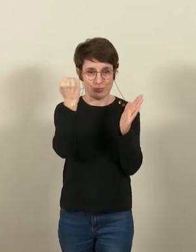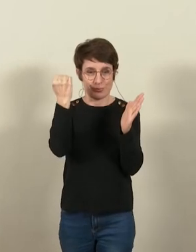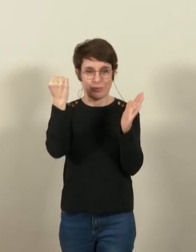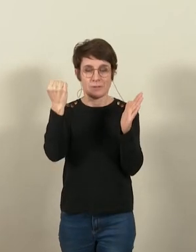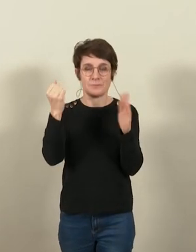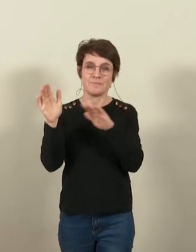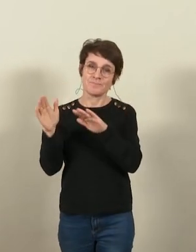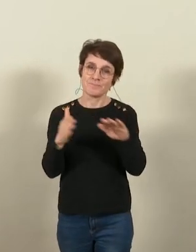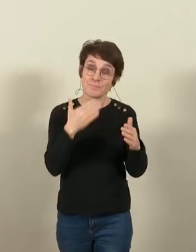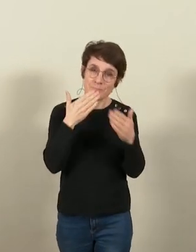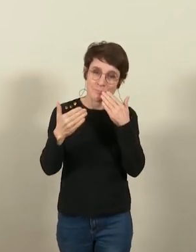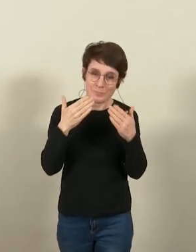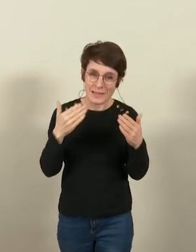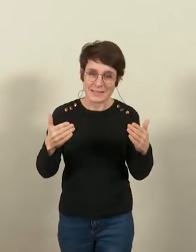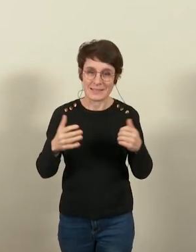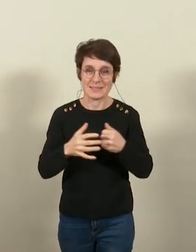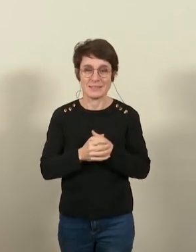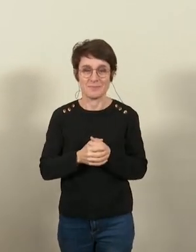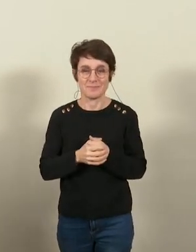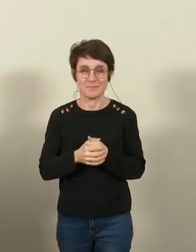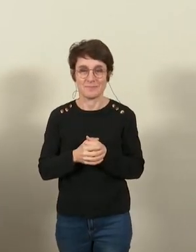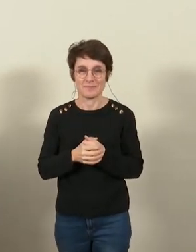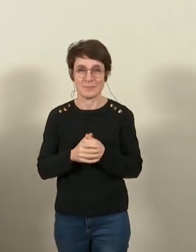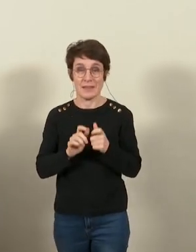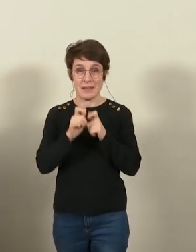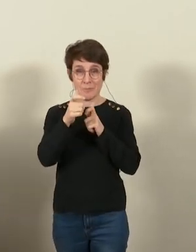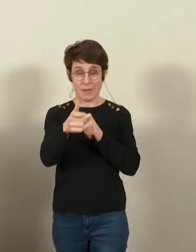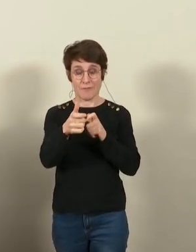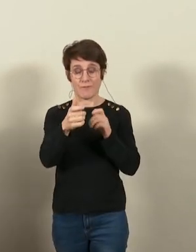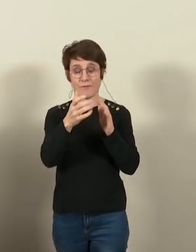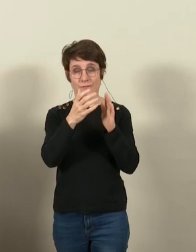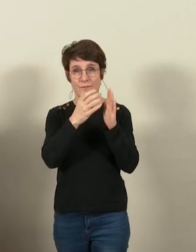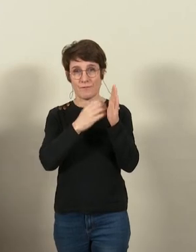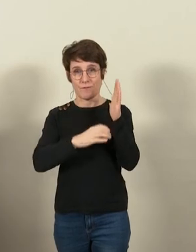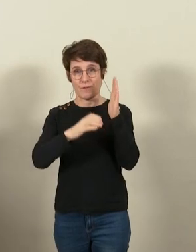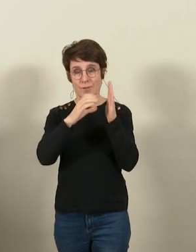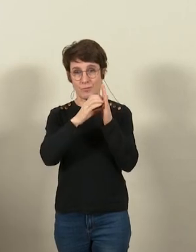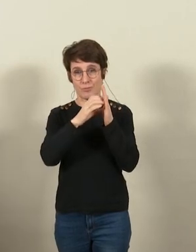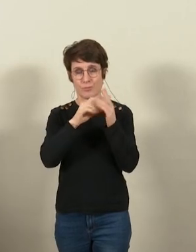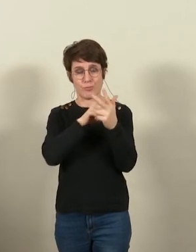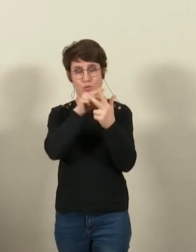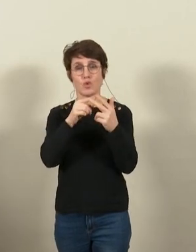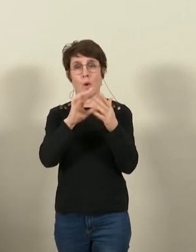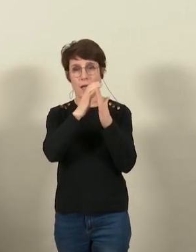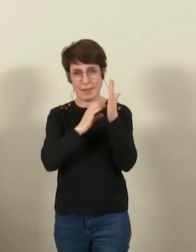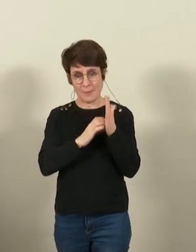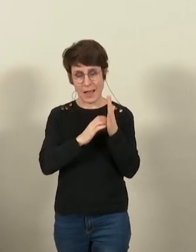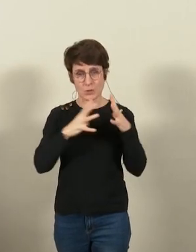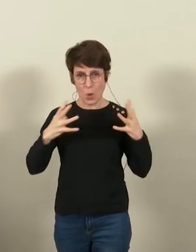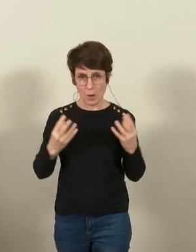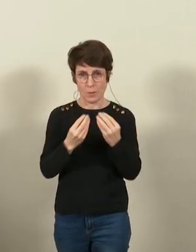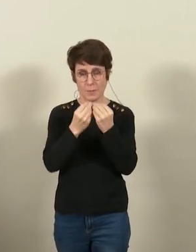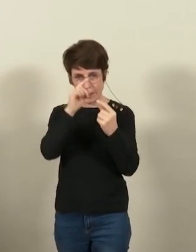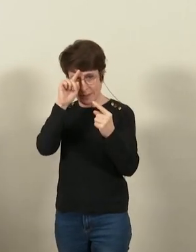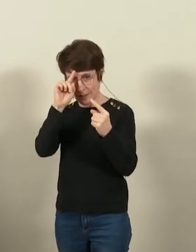je vous remercie nous abordons maintenant un pack de trois délibérations